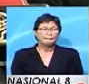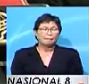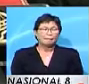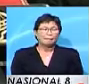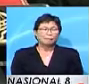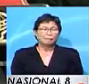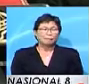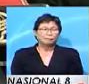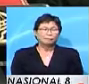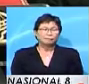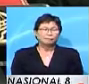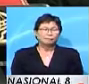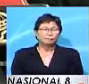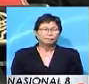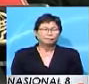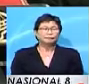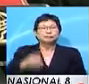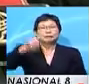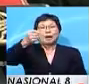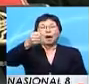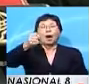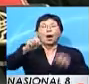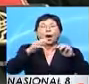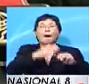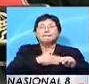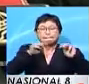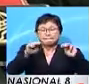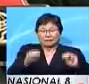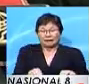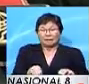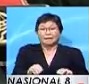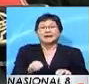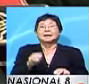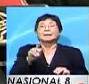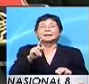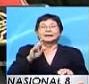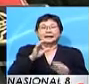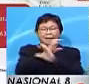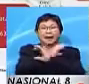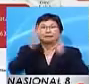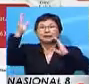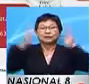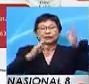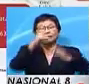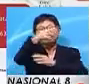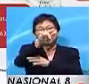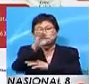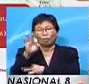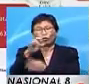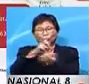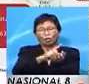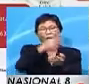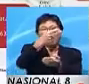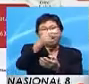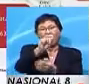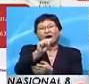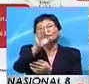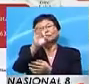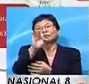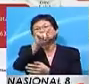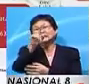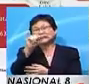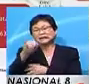Dalam pada itu, Lembaga Pemegang Amanah Humanitarian Care Malaysia, MyCare, Profesor Madya Dr. Hafizi Muhammad Nur